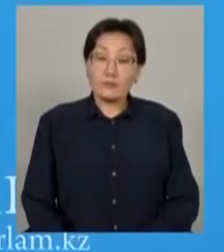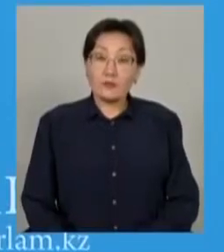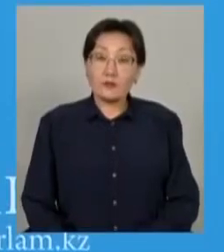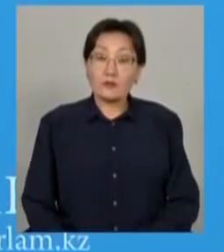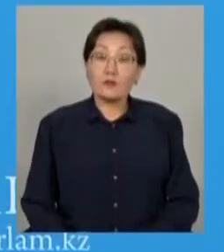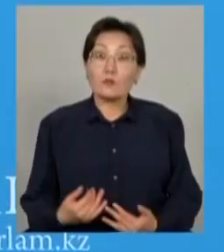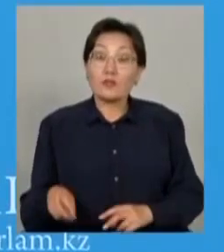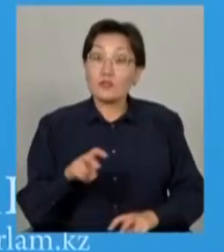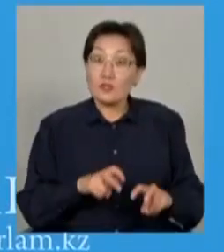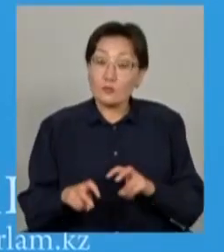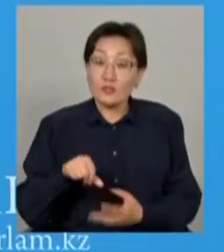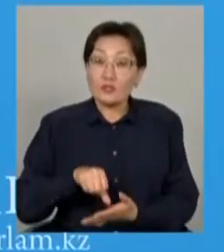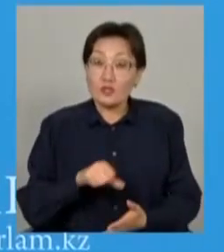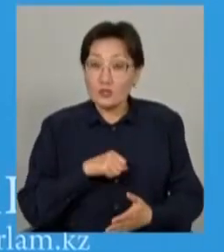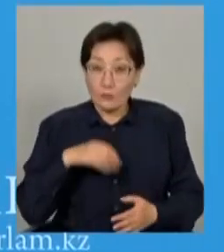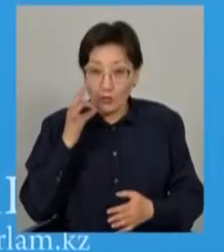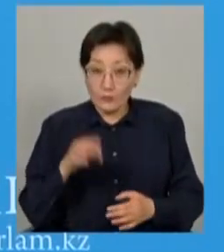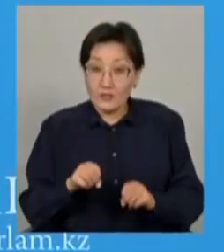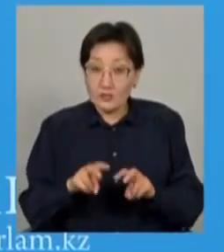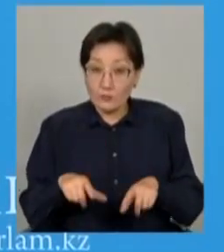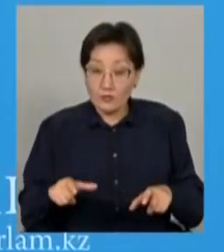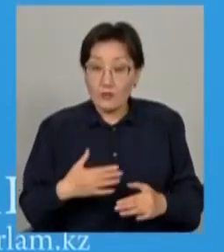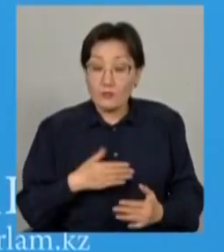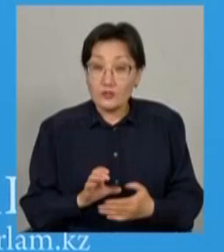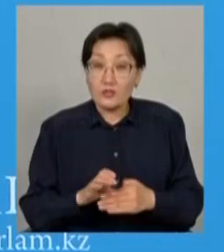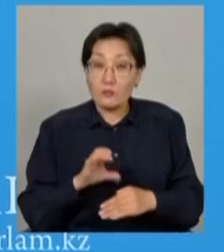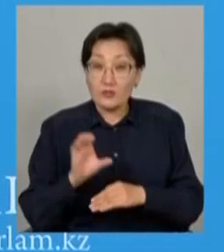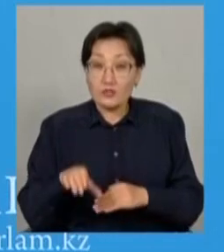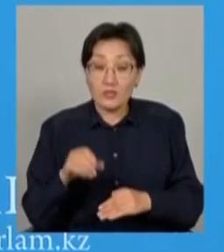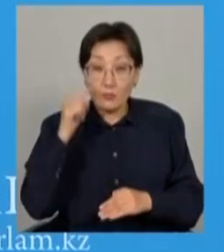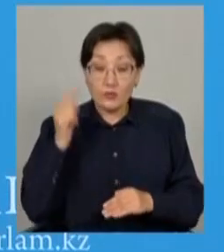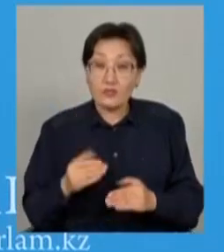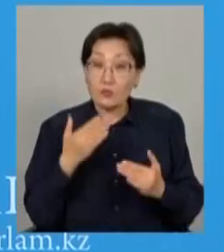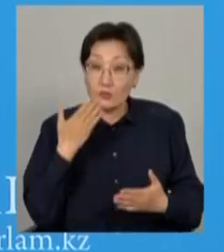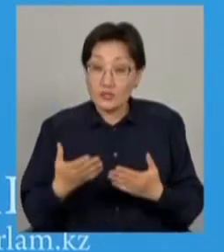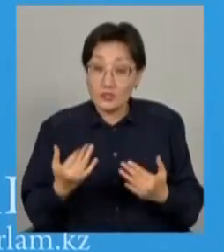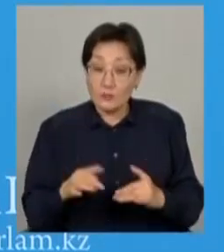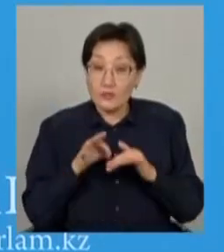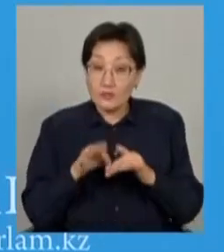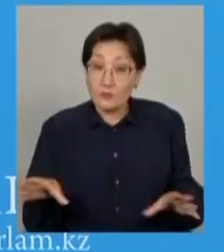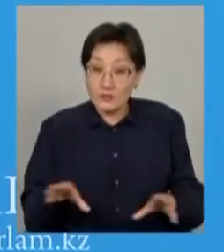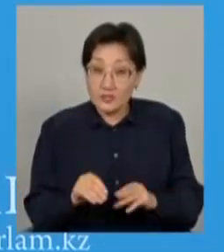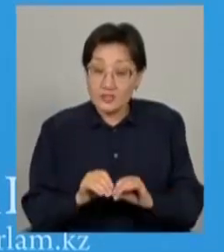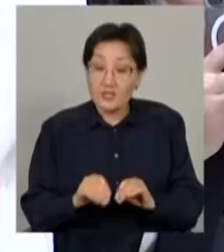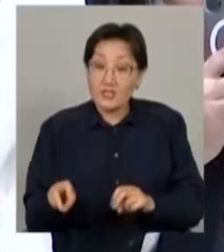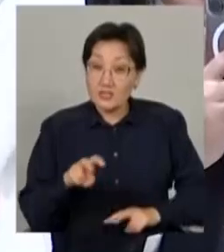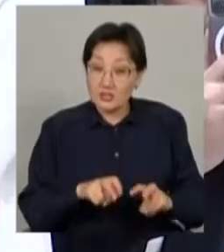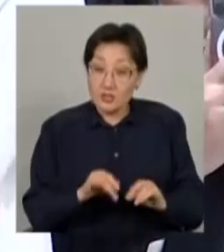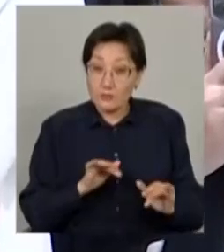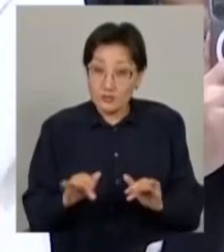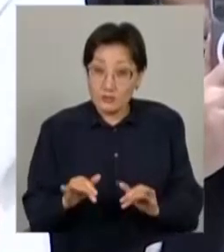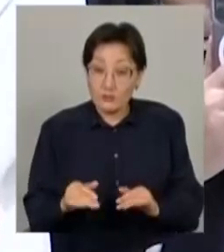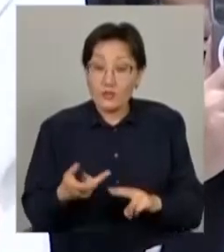к поискам подключены самые опытные сотрудники мы направили в Кыргызстан запрос и сейчас будем вести совместный розыскные мероприятия